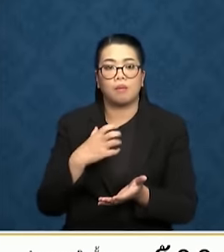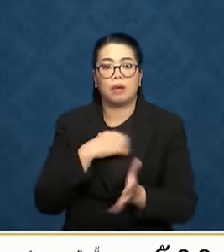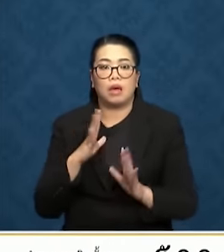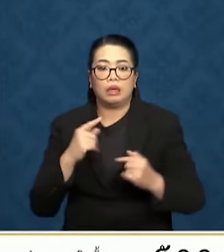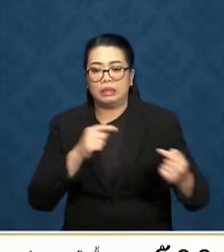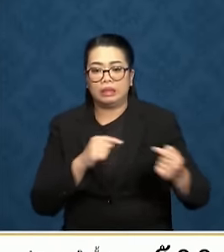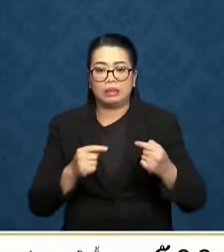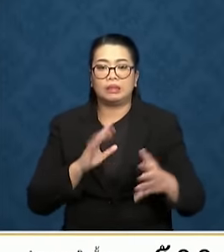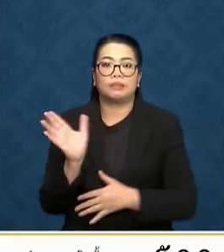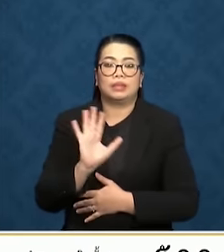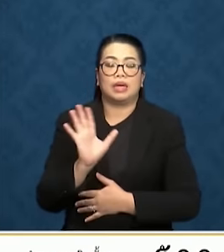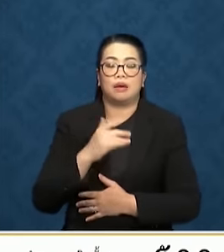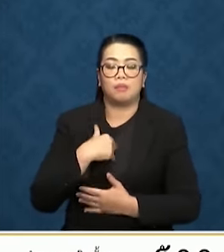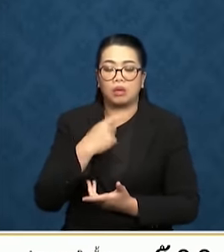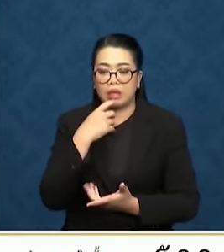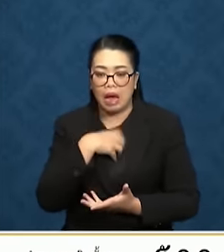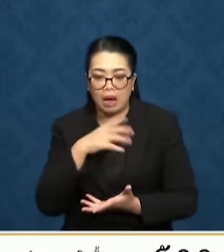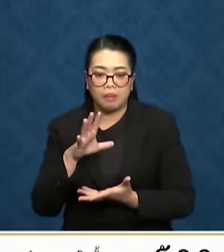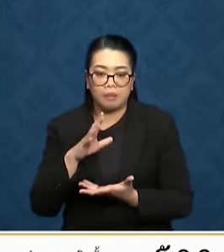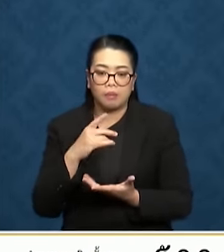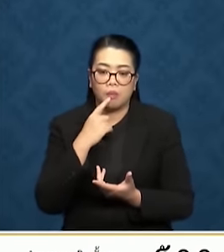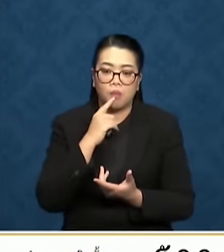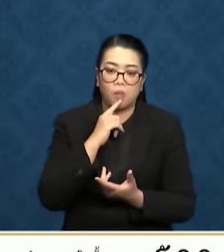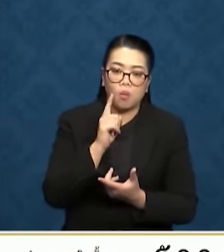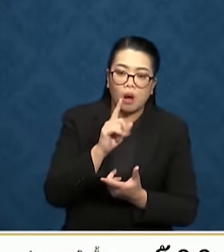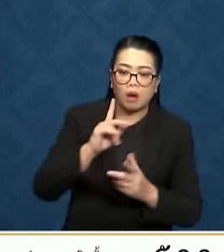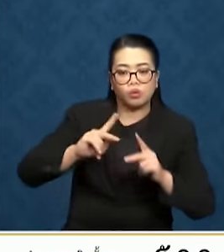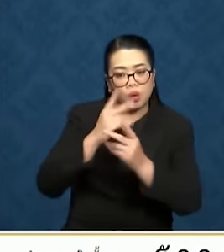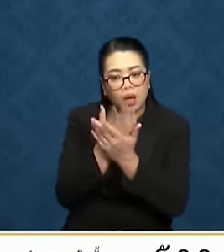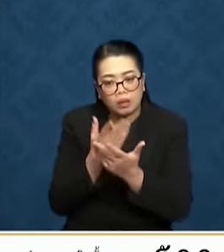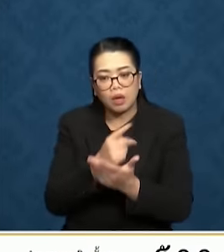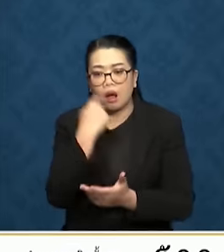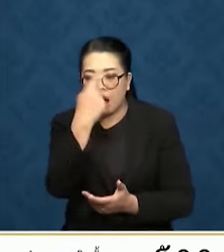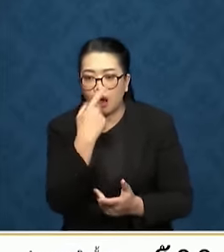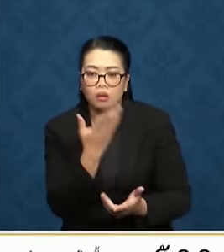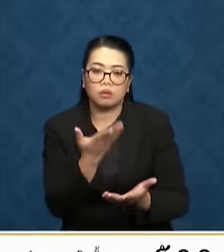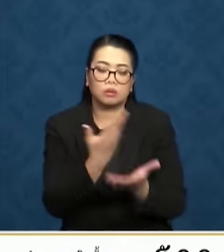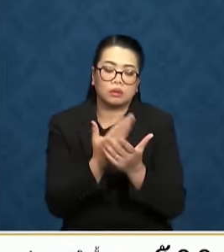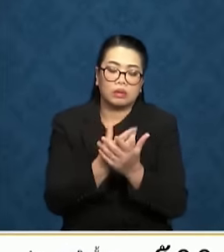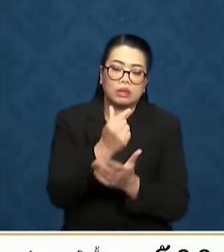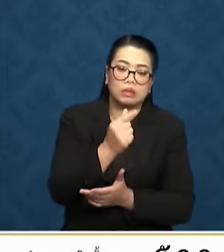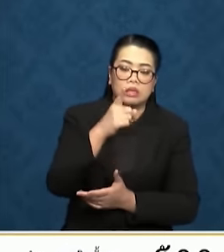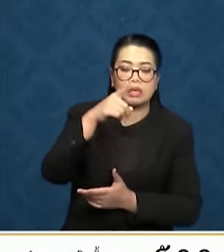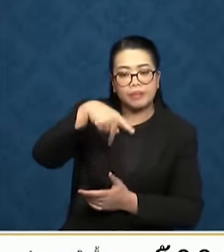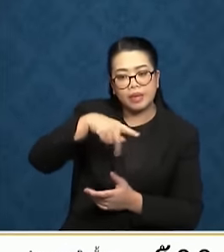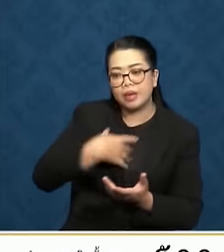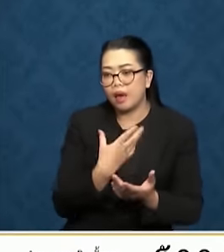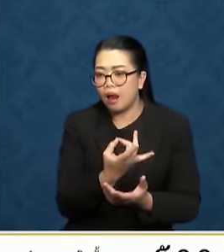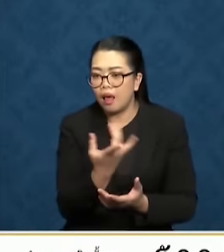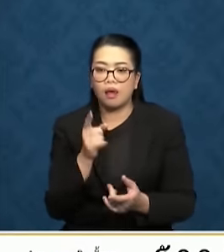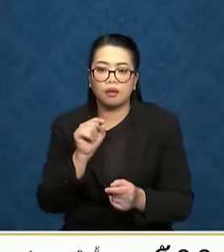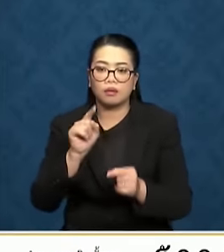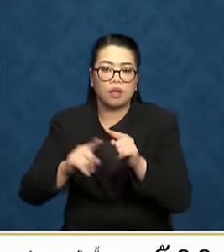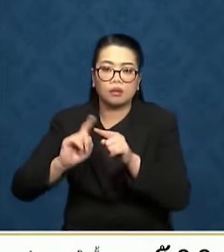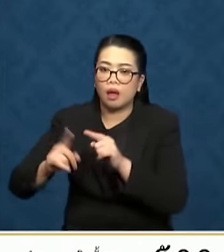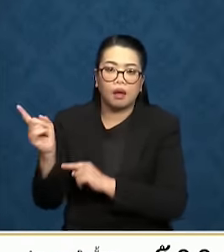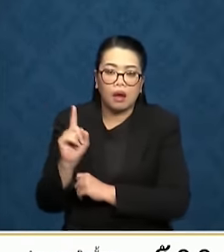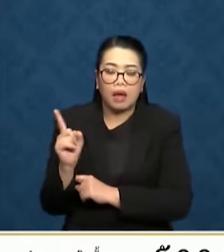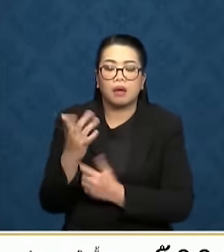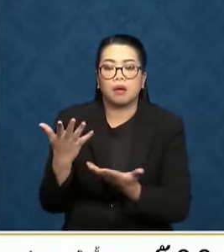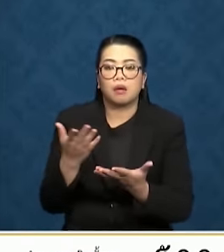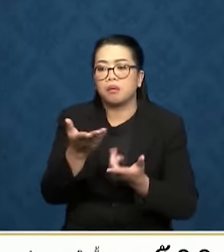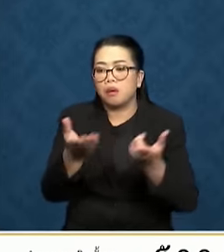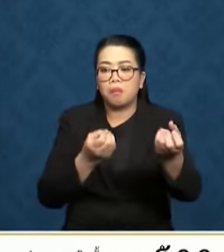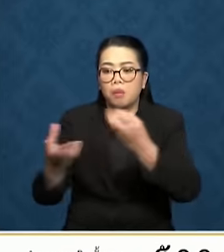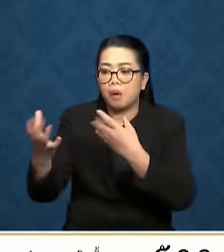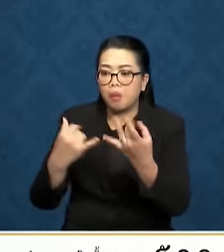เถียงกับท่านรัฐมนตรีหรือไม่ได้ต้องการจะมาเถียงกับกระทรวงการคลังก็ตกลงเฮ้ย Dead to GDPมัน 10%มันเป็นเป็น FDหรือว่าของณฐพงศ์เรือน